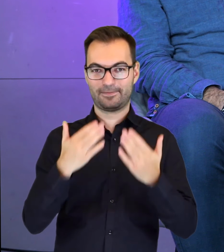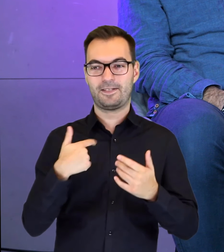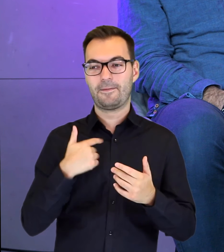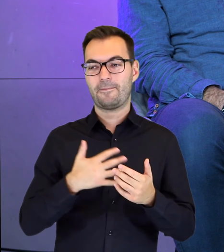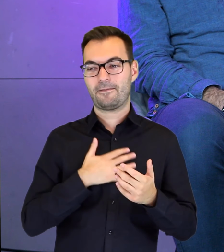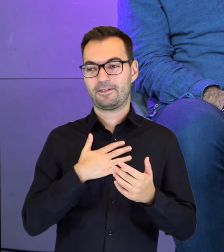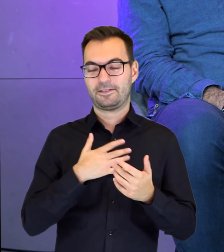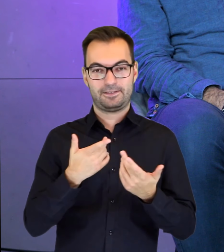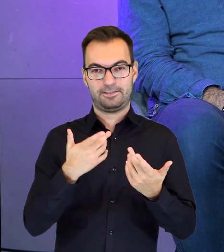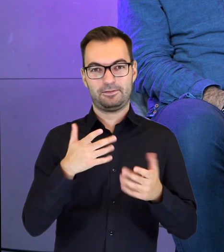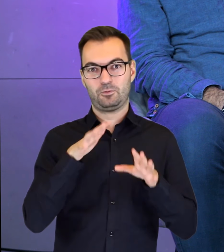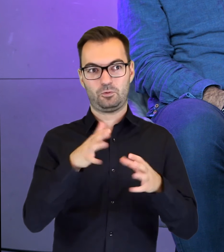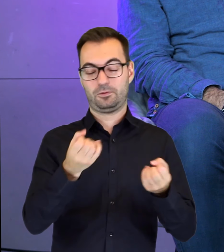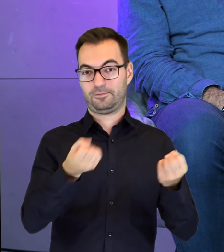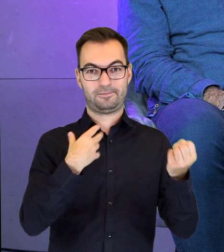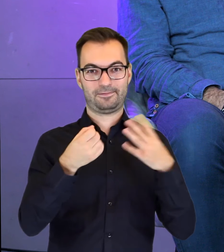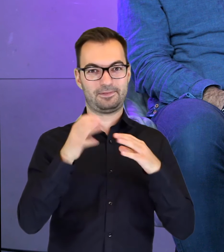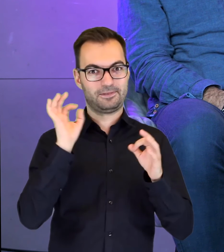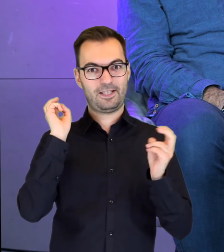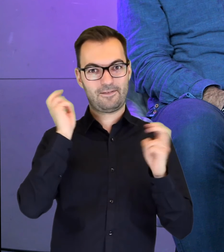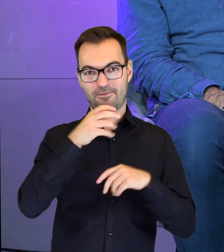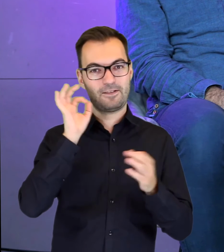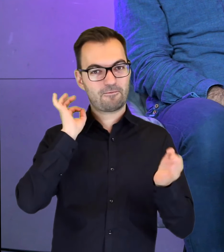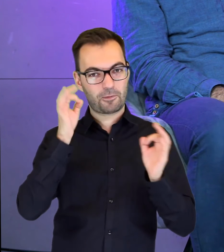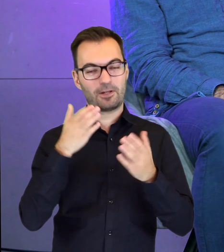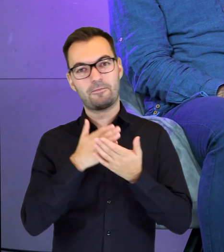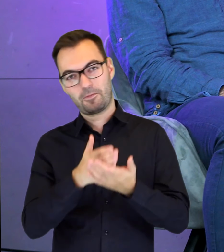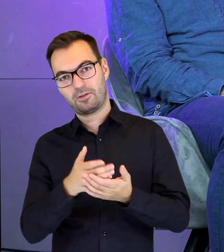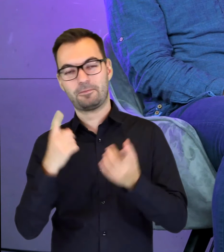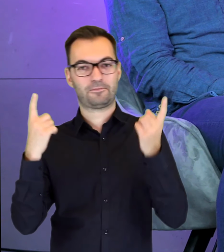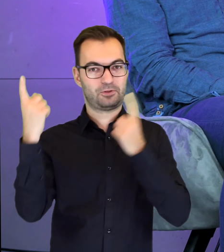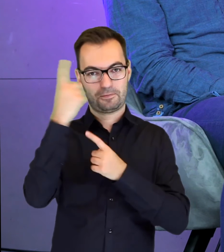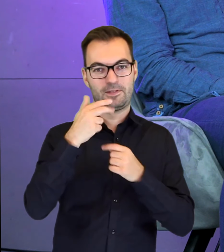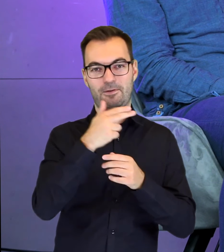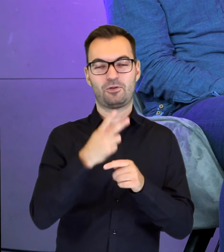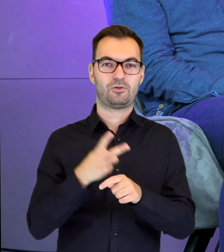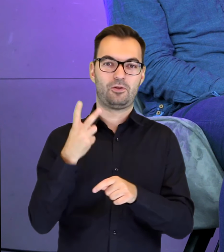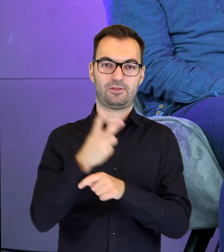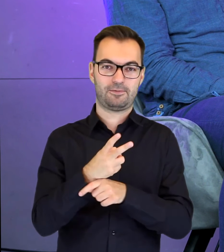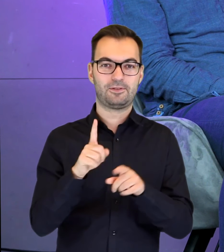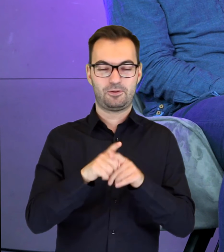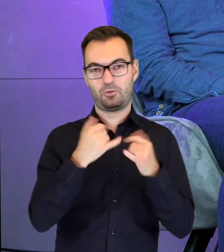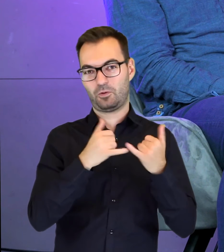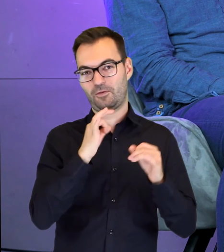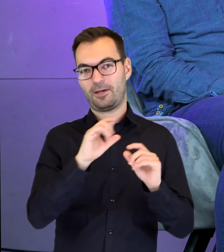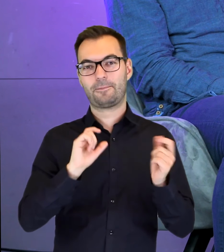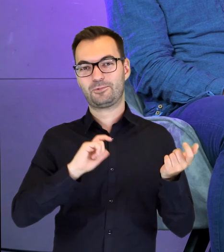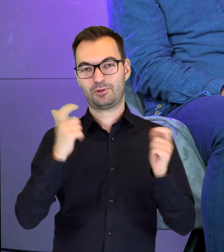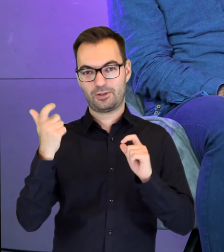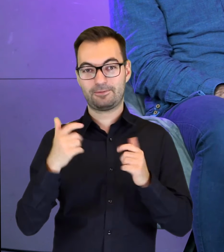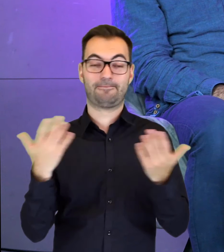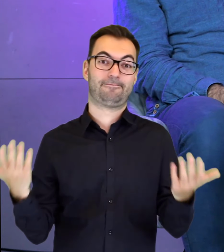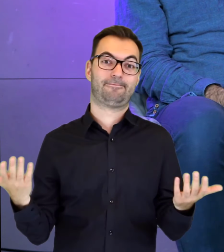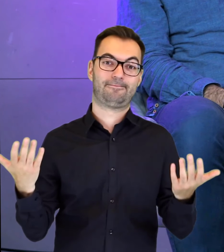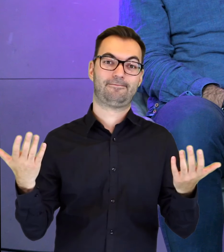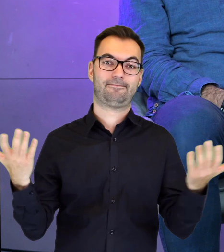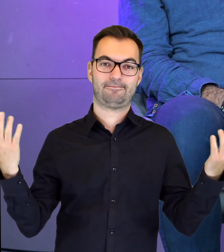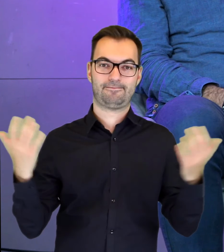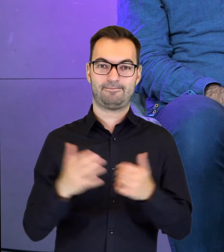wstajesz opowiedzieć Także dziękuję ci bardzo za tą rozmowę Bo wydaje mi się że podzieliłeś się bardzo wieloma ciekawymi